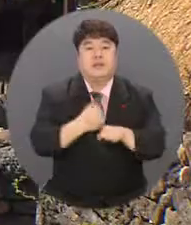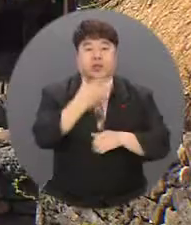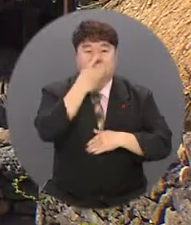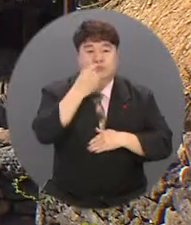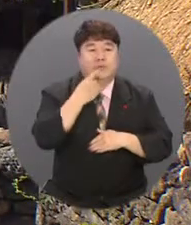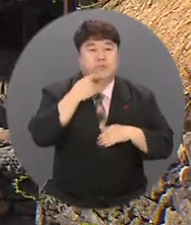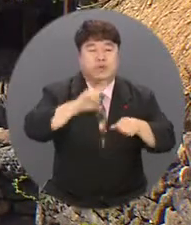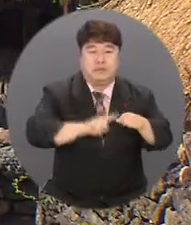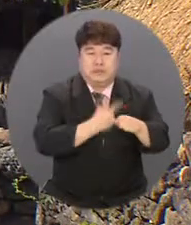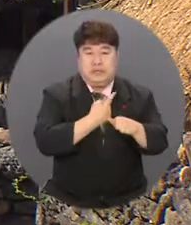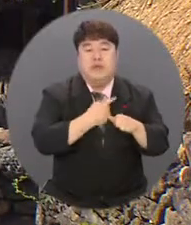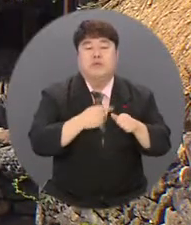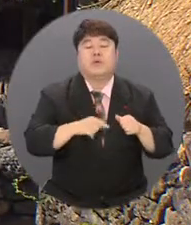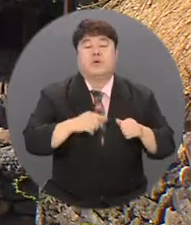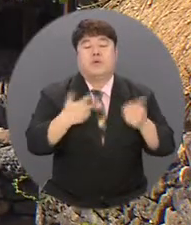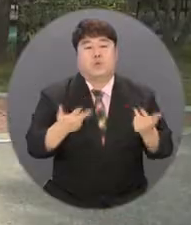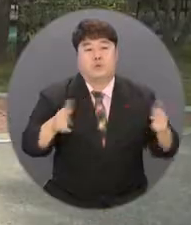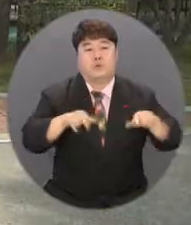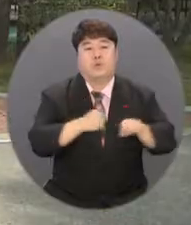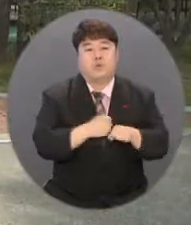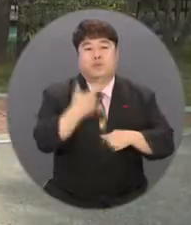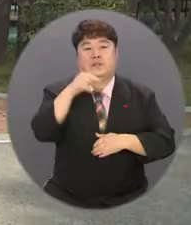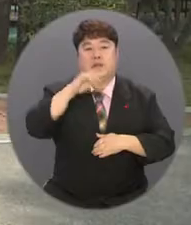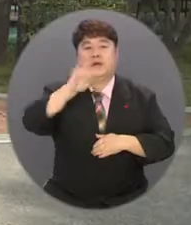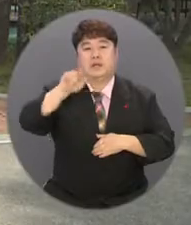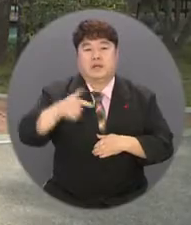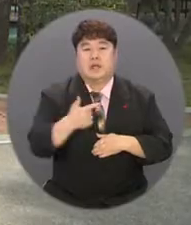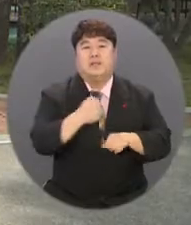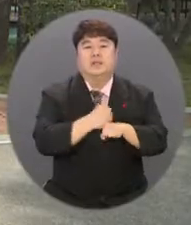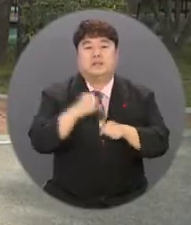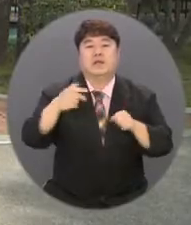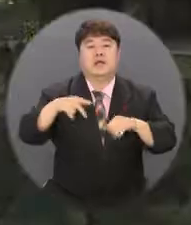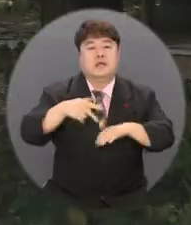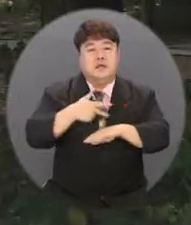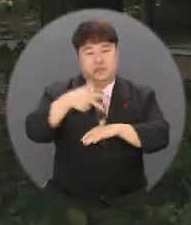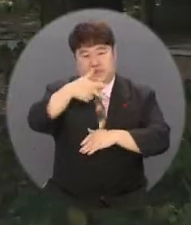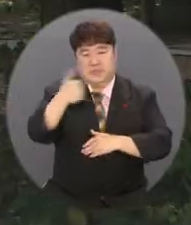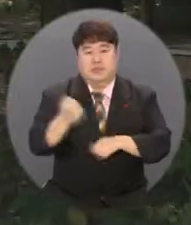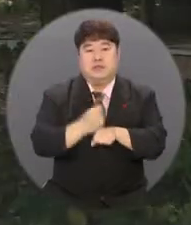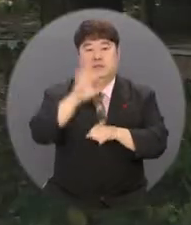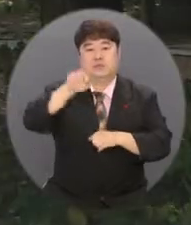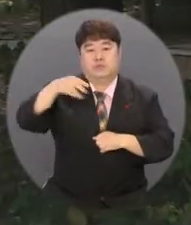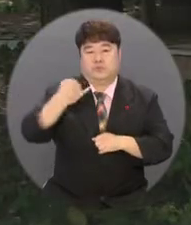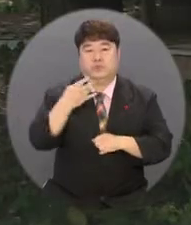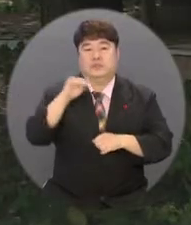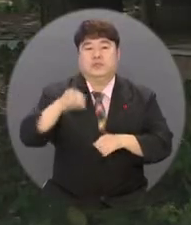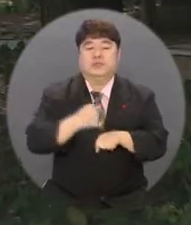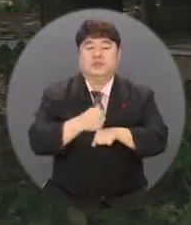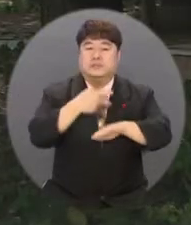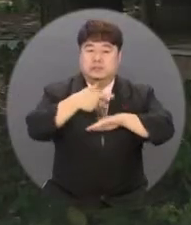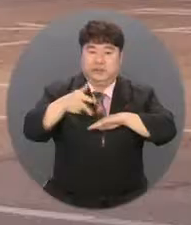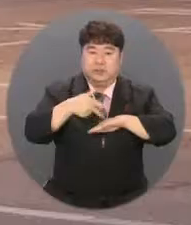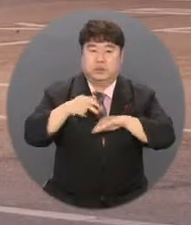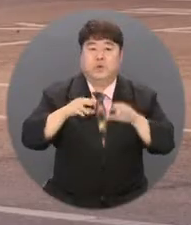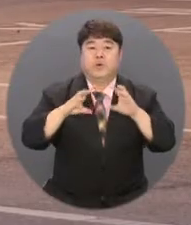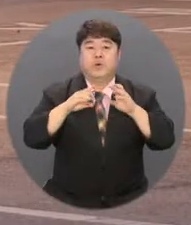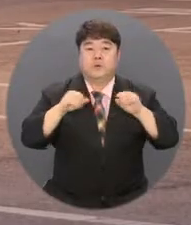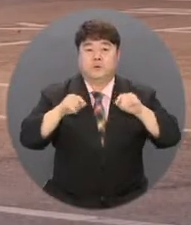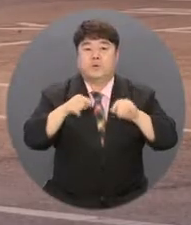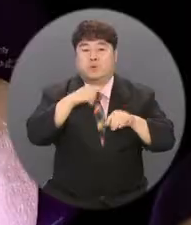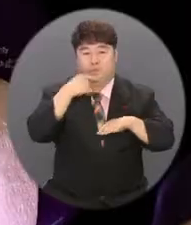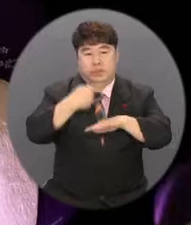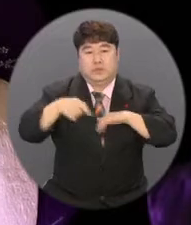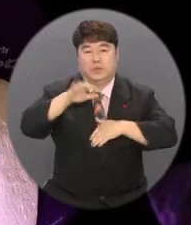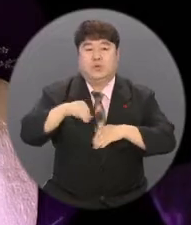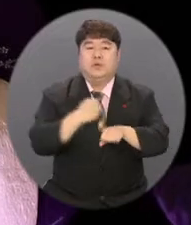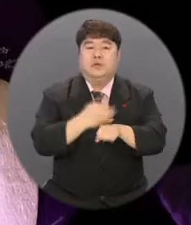순천만 자연생태공원, 나간읍성, 장흥 우드랜드, 진도 토요 민속여행 등 14개의